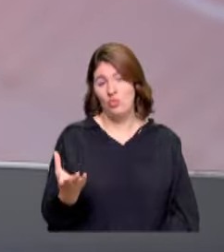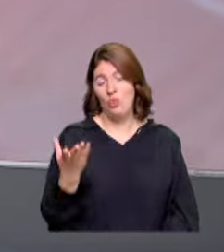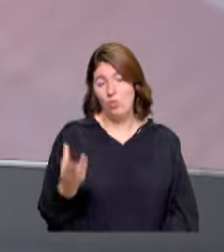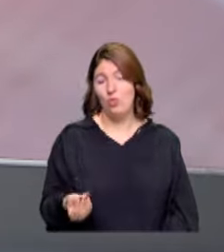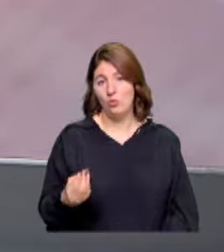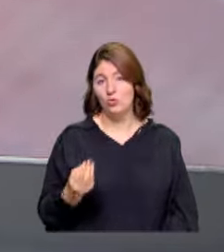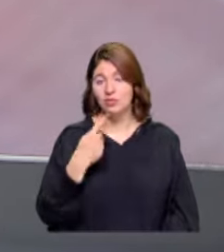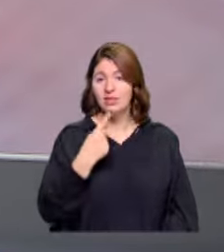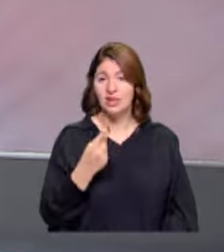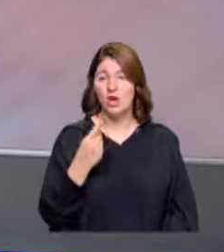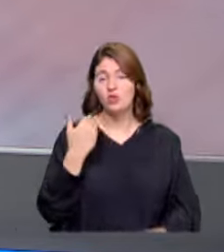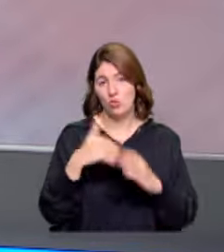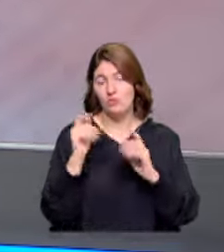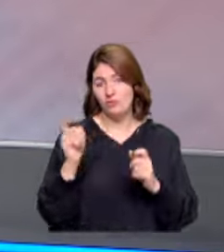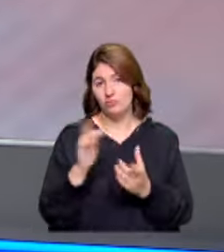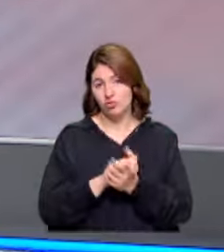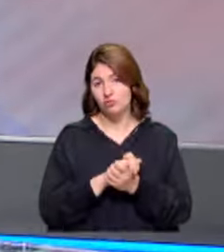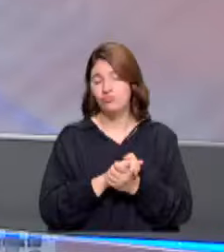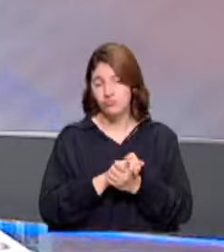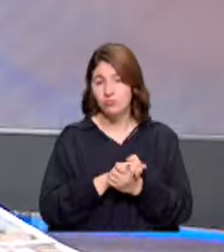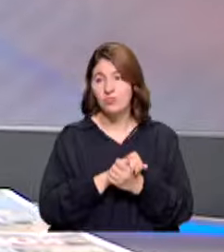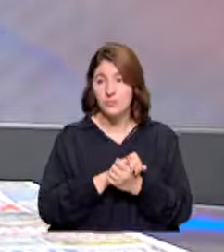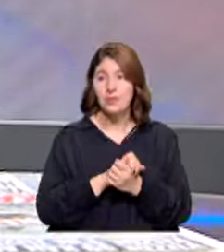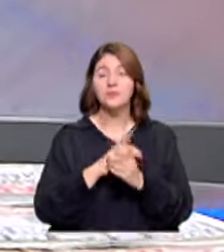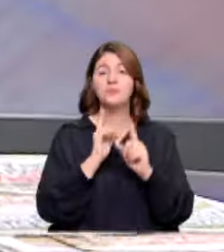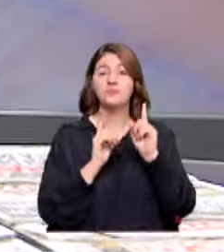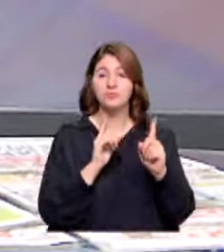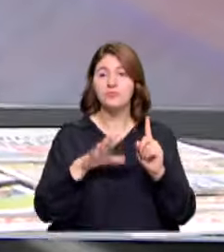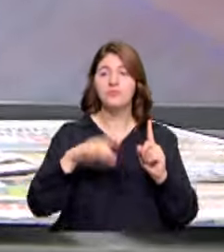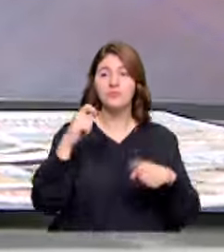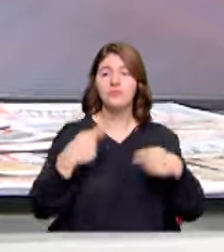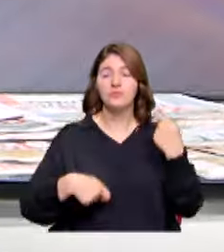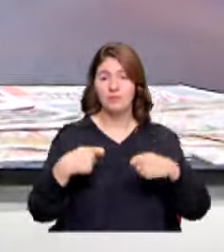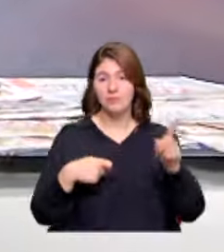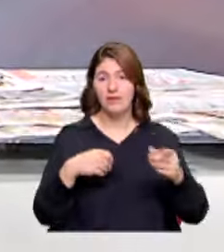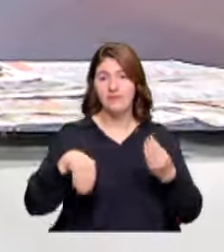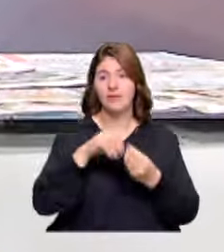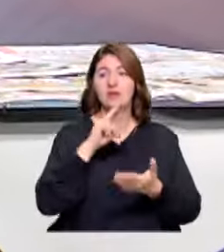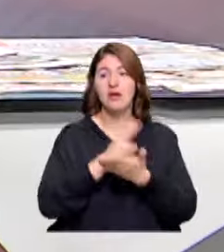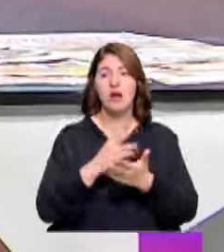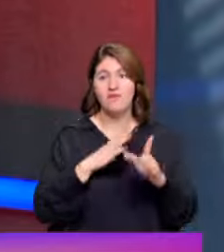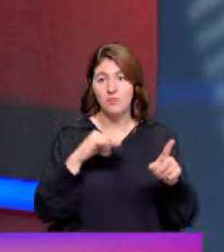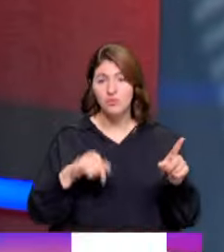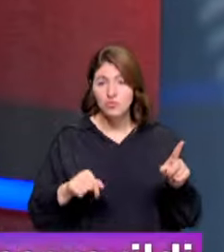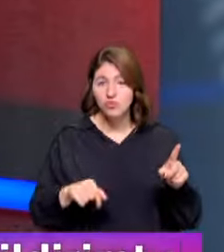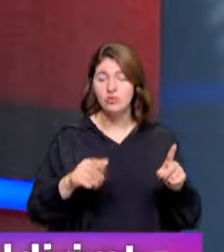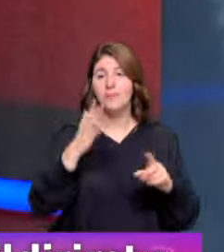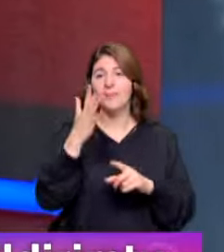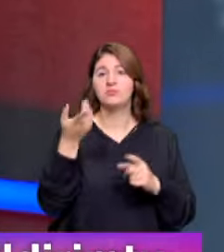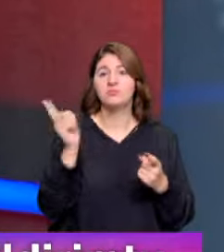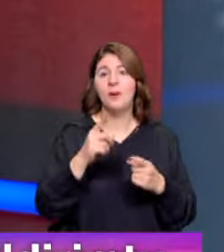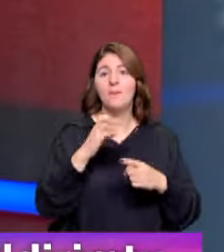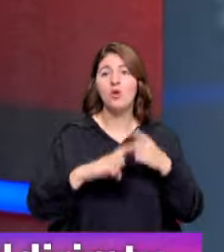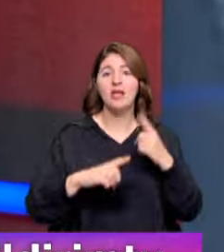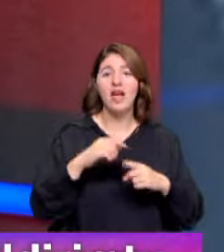konumunda diye yorum getirmiş efendim bu duruma. Bir de Merkez Bankası faiz kararı var bugün. 5. kez